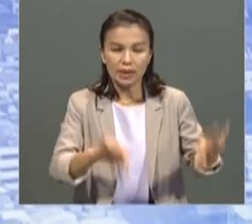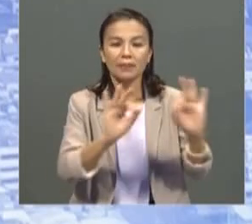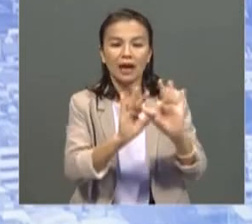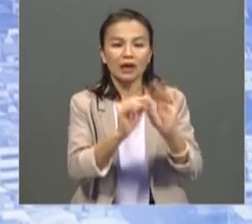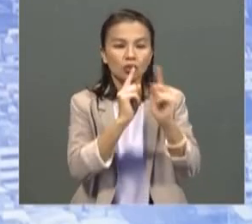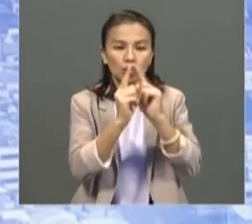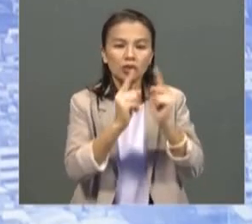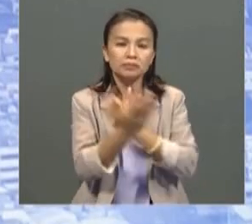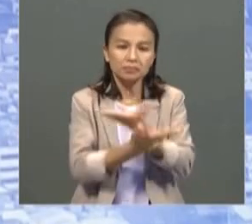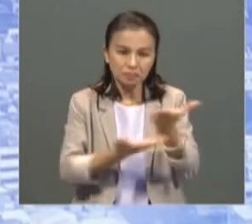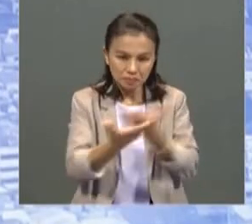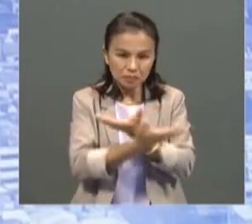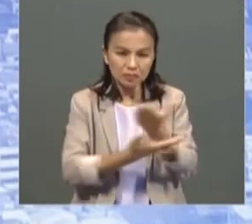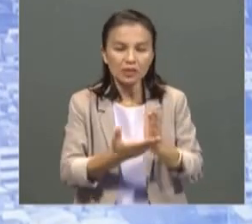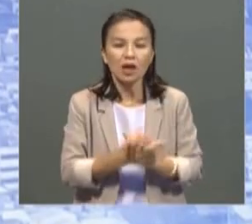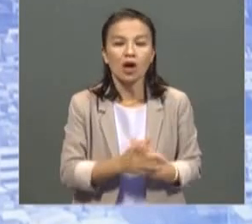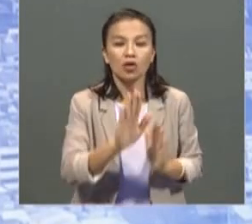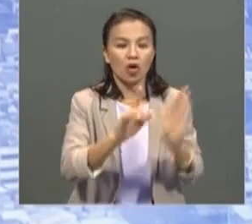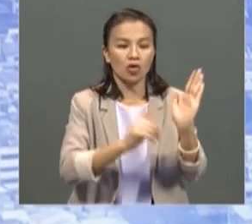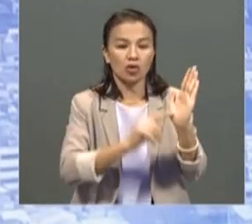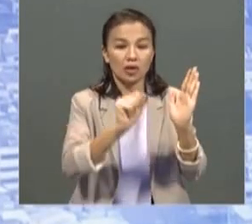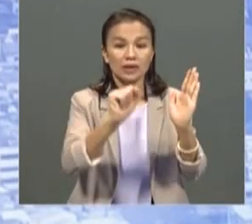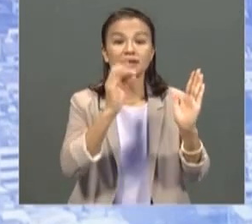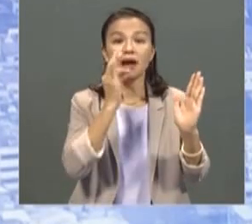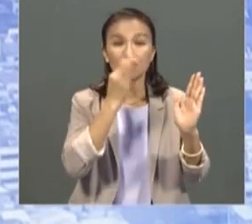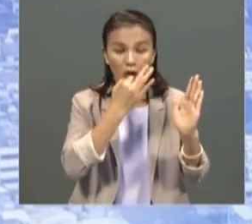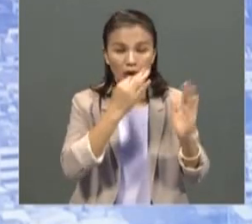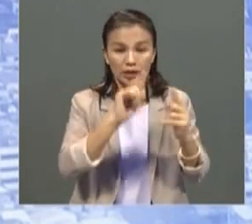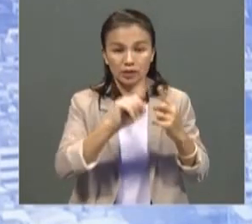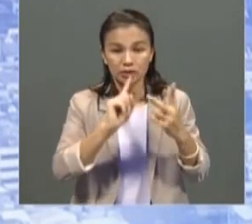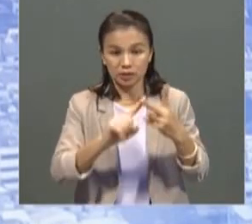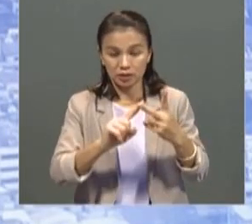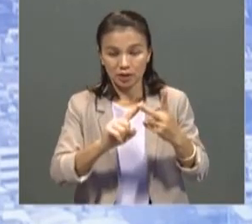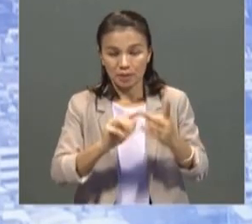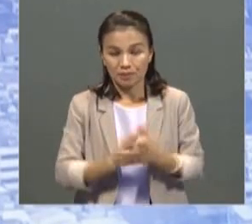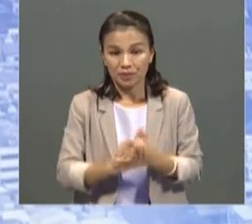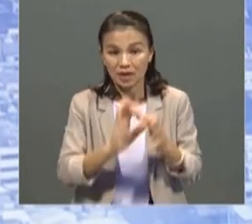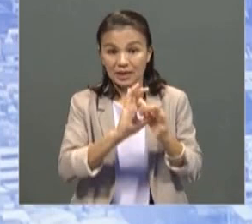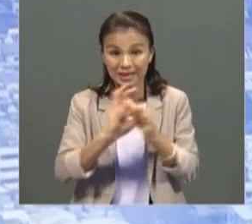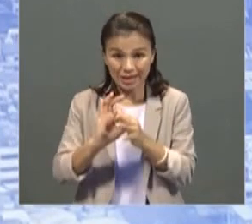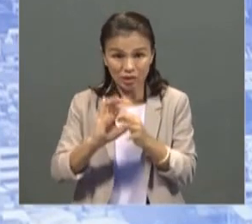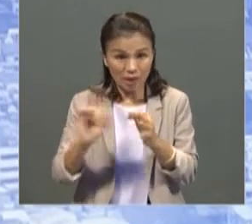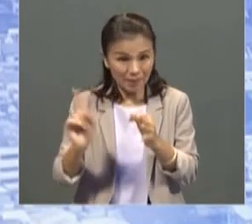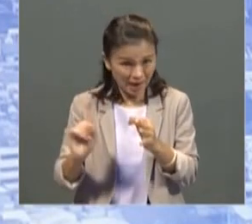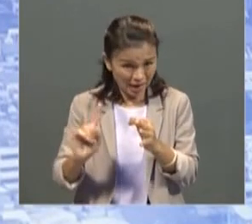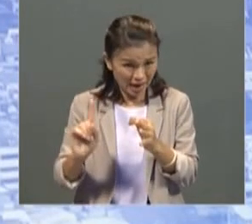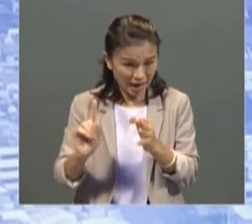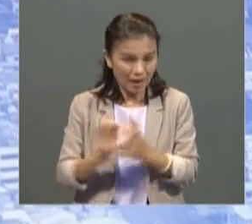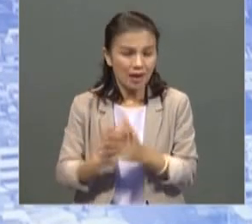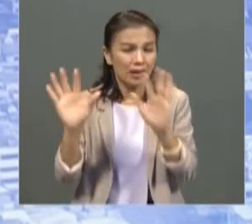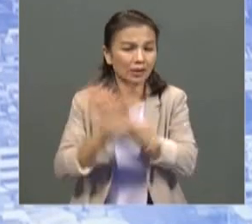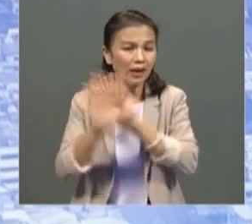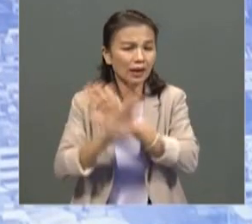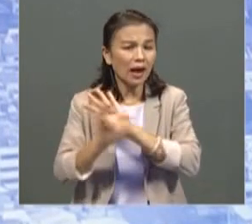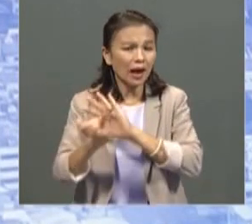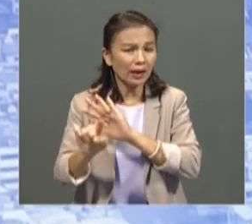တယ်ဒါကျွန်တော်စုမစားခွန်နဲ့ပတ်သက်ပြီးပြောဆိုဆွေးနွေးဖြစ်တဲ့အကြောင်းဖြစ်ပါတယ်